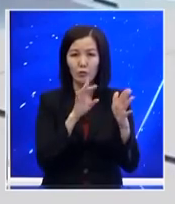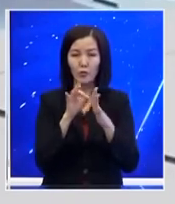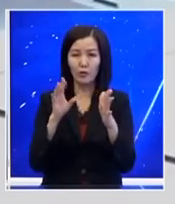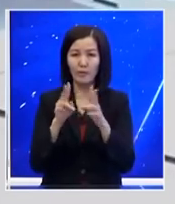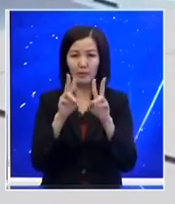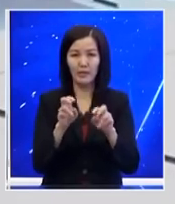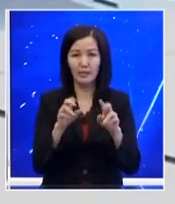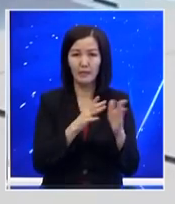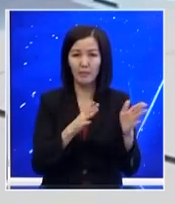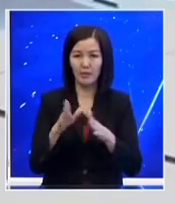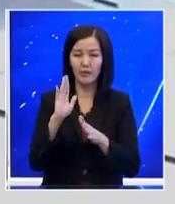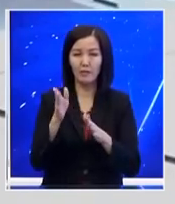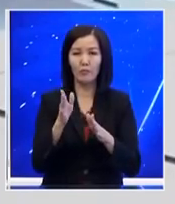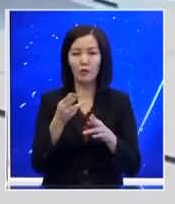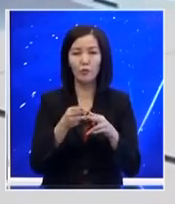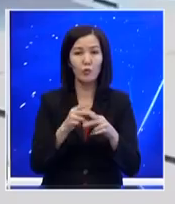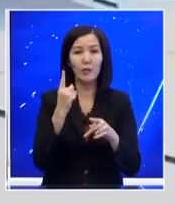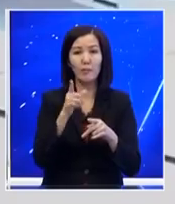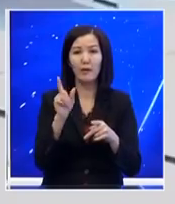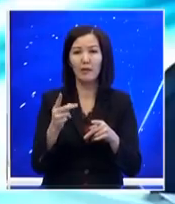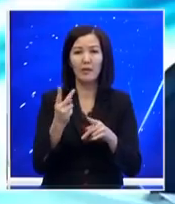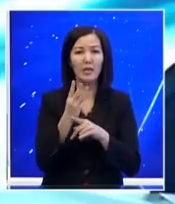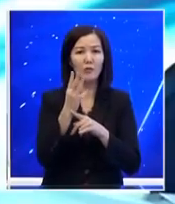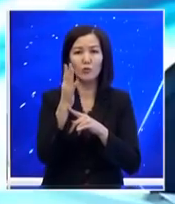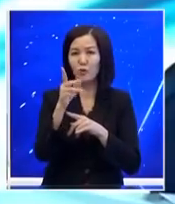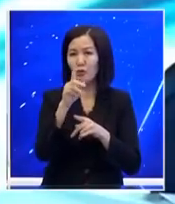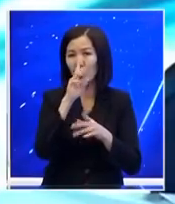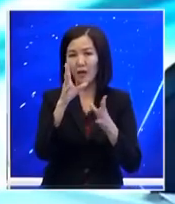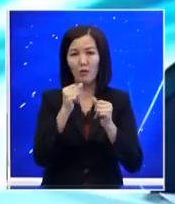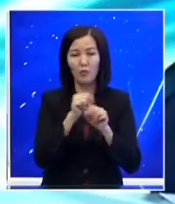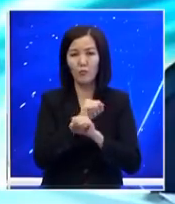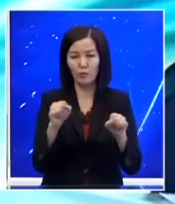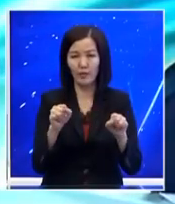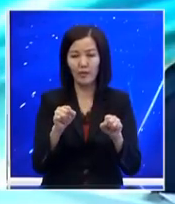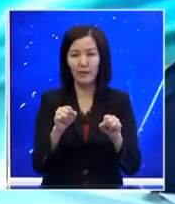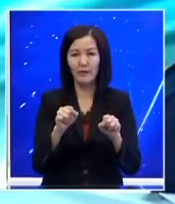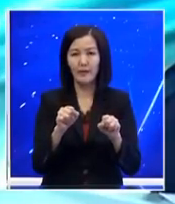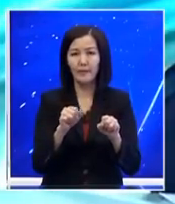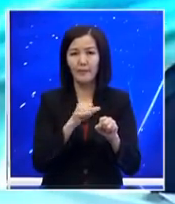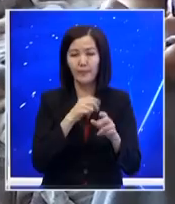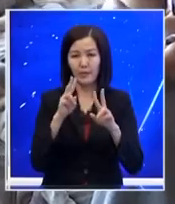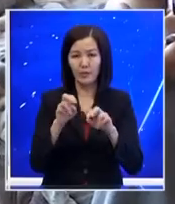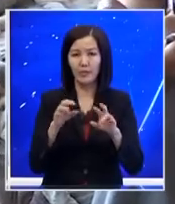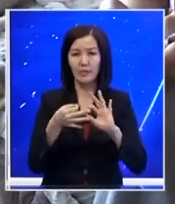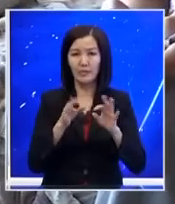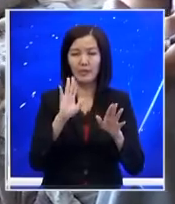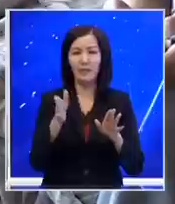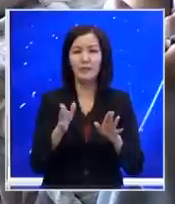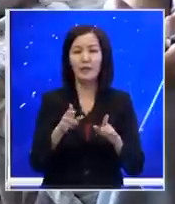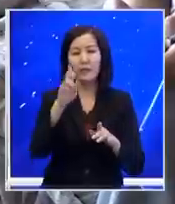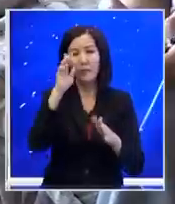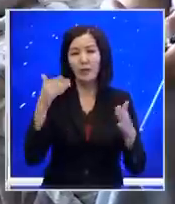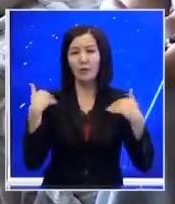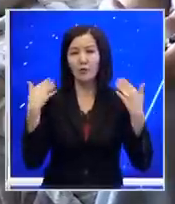тексеріп, өзі реттеп алады. Сондықтан бір адам 2 рет өтпейді, оның бәрін жаңағы біз қарап аламыз. Жалпы мемлекет